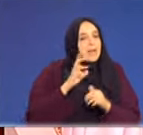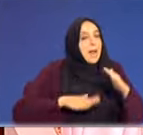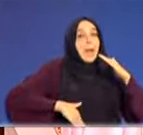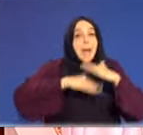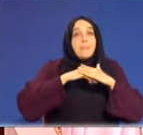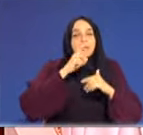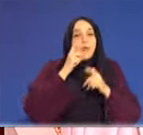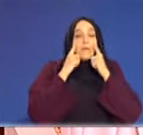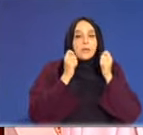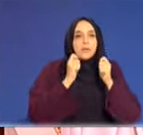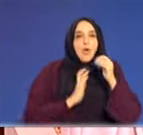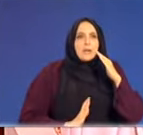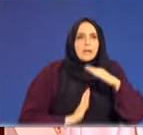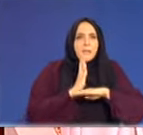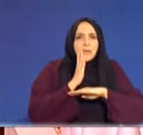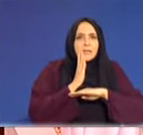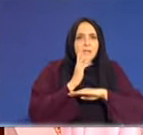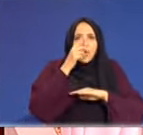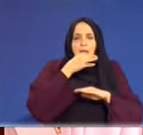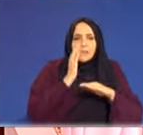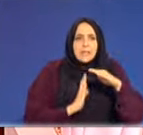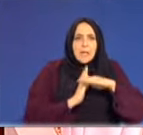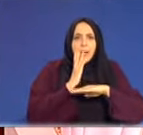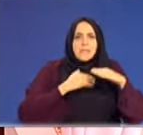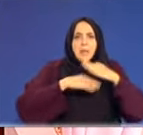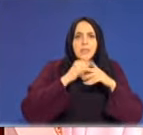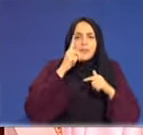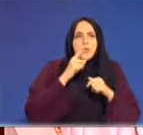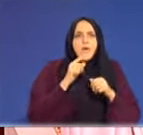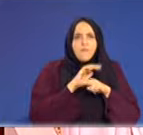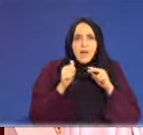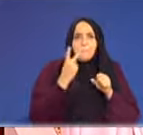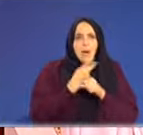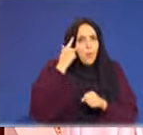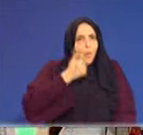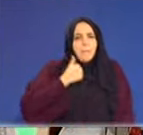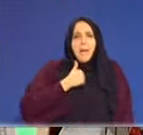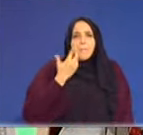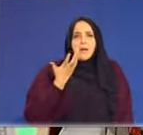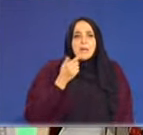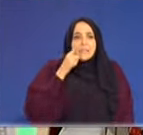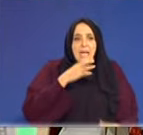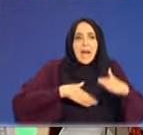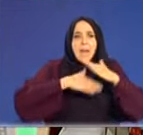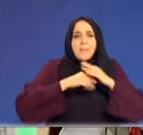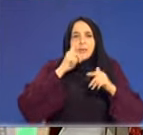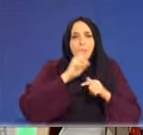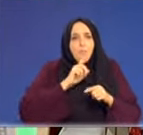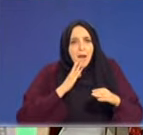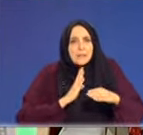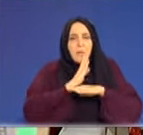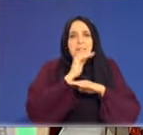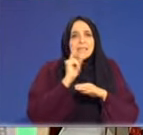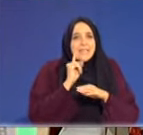الله. ربنا يقول ومن يتعدى حدود الله فقد ظلم نفسه. نعم. تلك حدود الله فلا تعتدوها ومن يتعدى